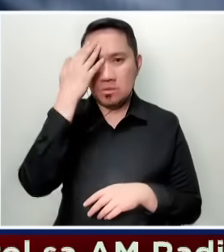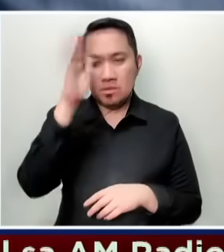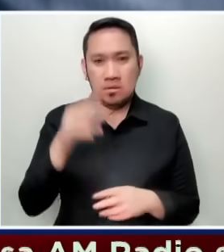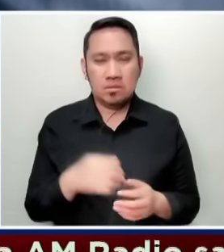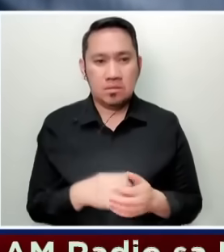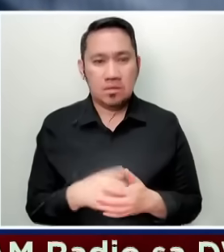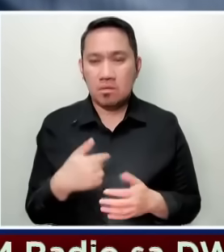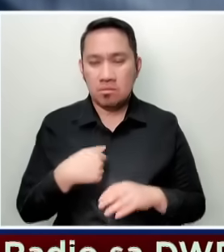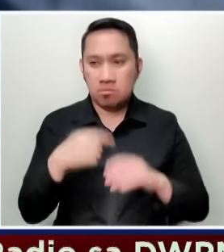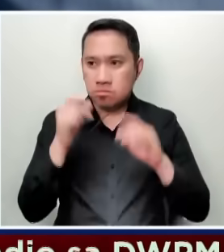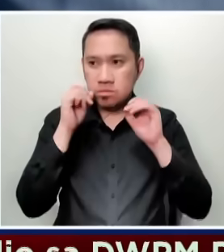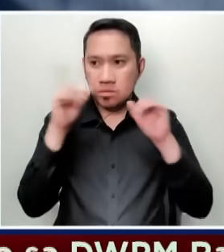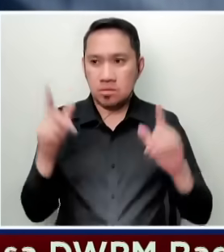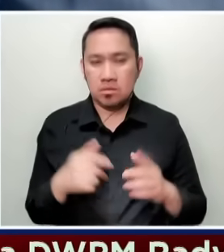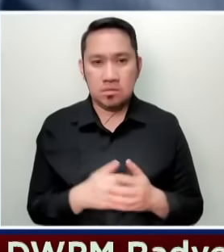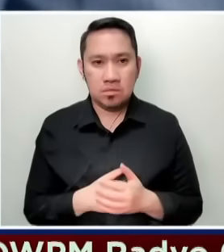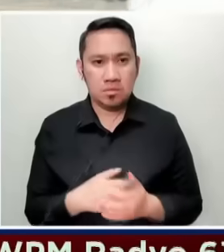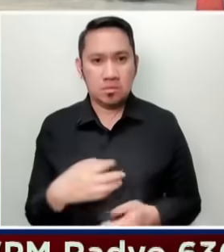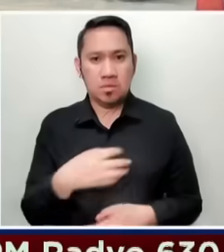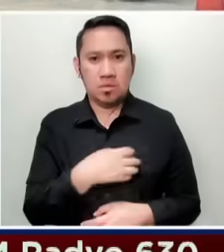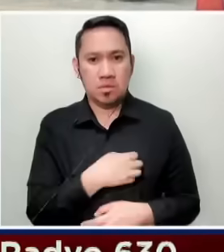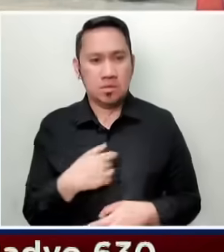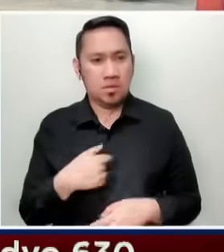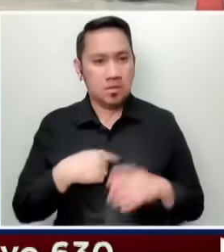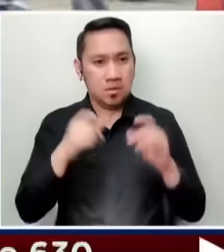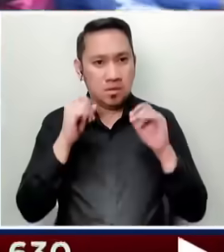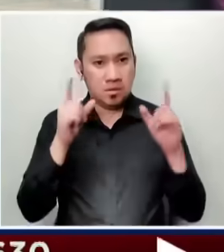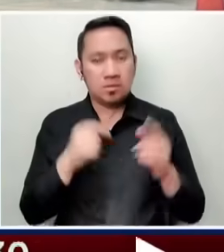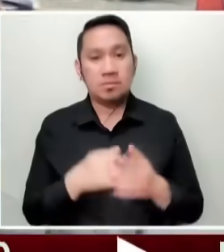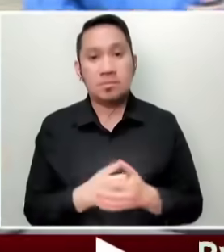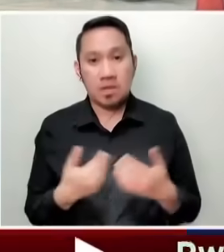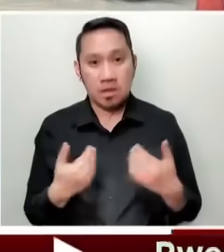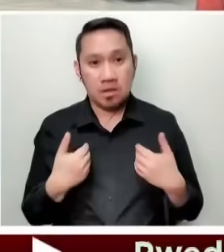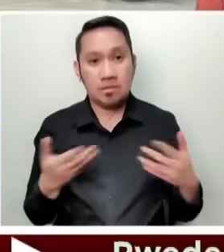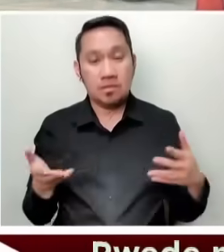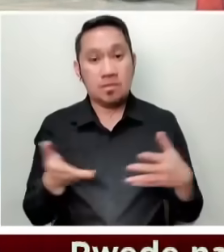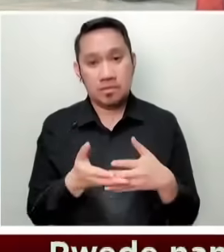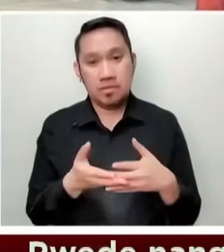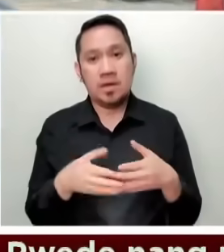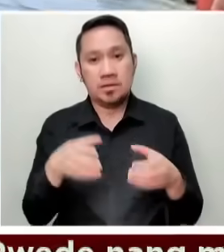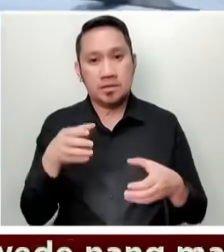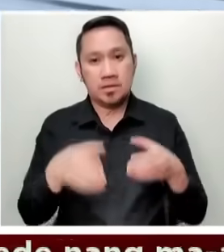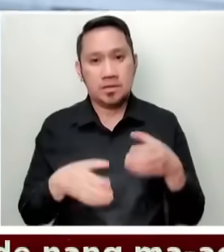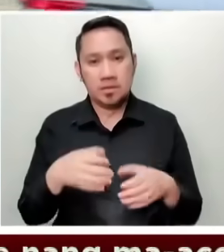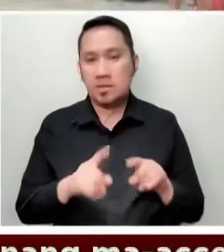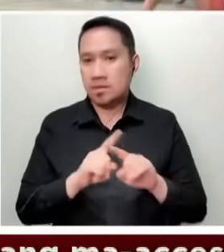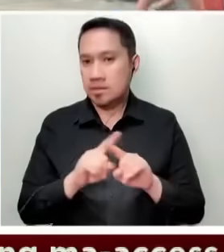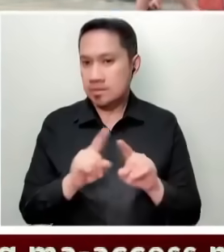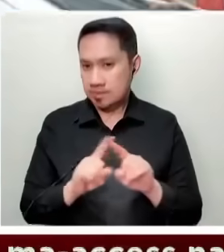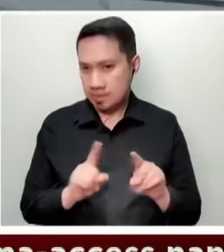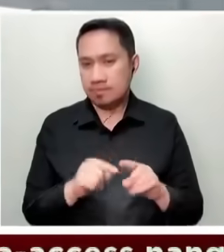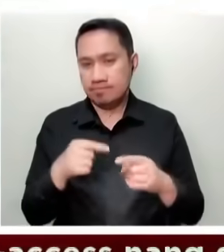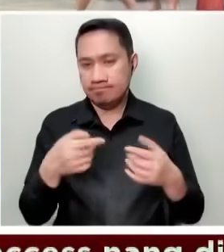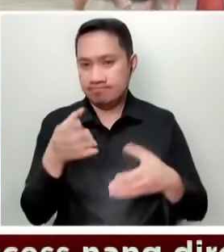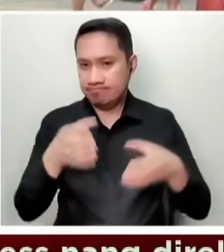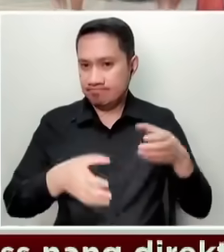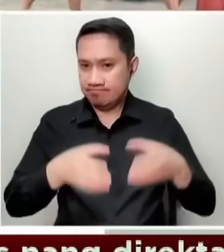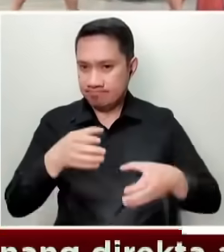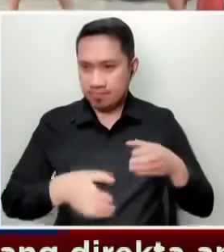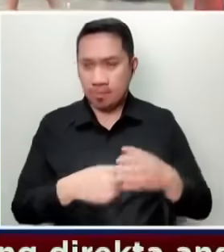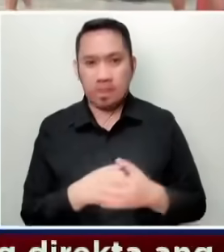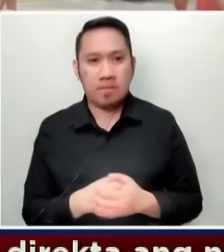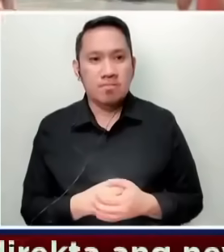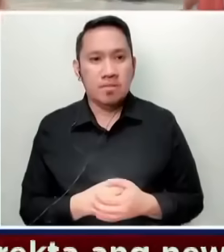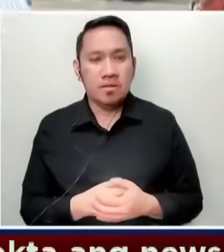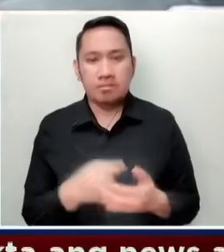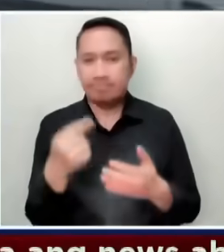Gulat lang ako Pulis na eh, pag ano ko eh. Mahaharap ngayon ang suspect sa patong-patong na reklamong frustrated homicide,